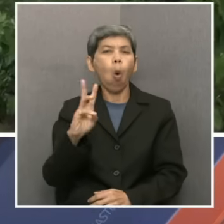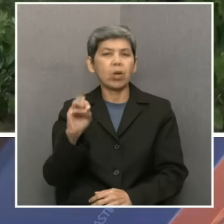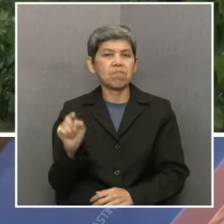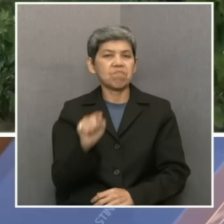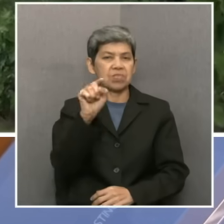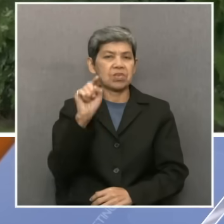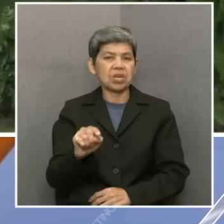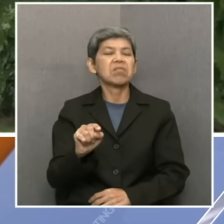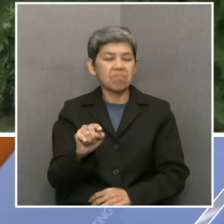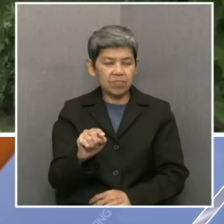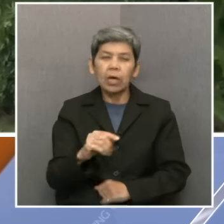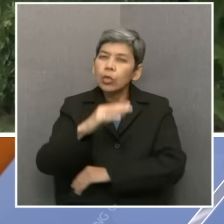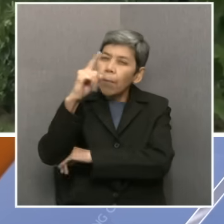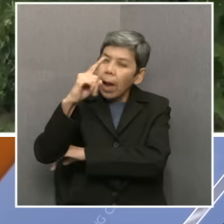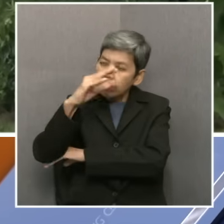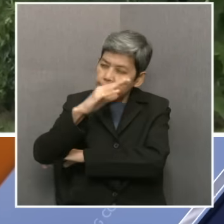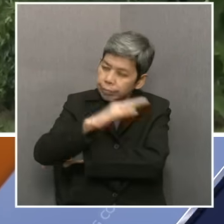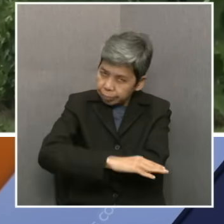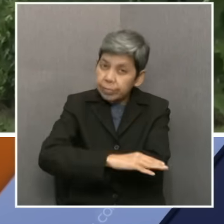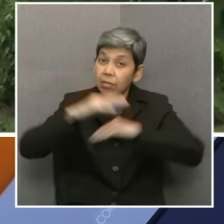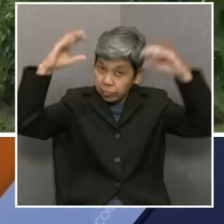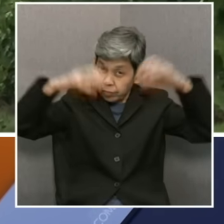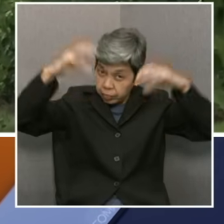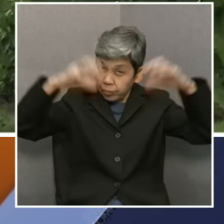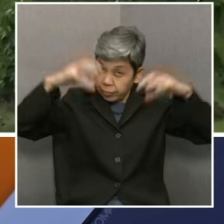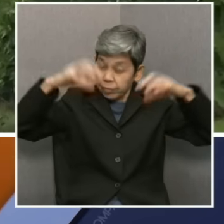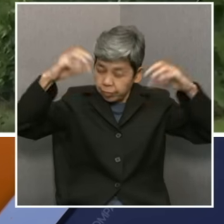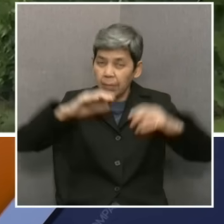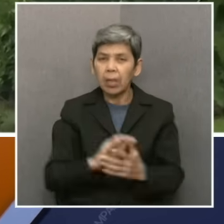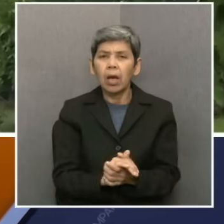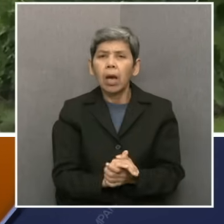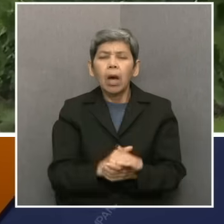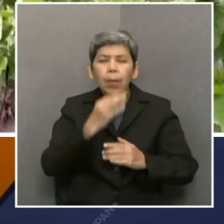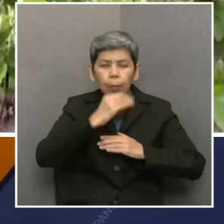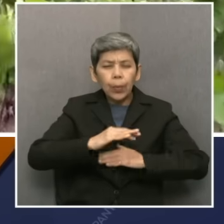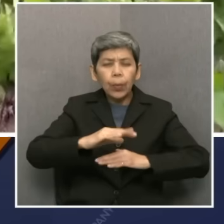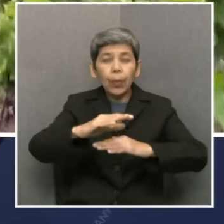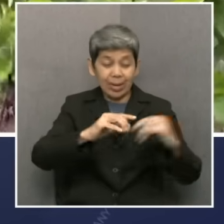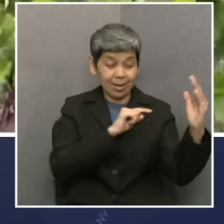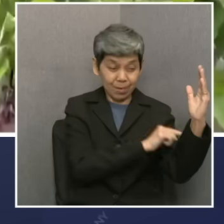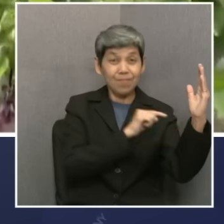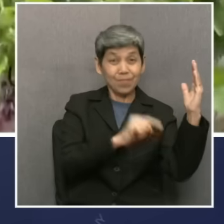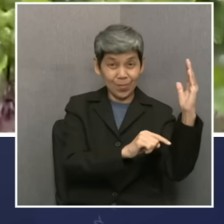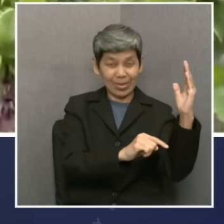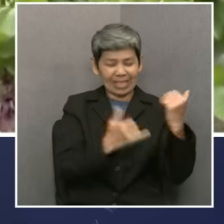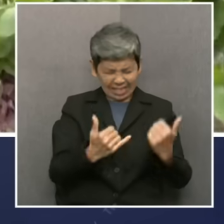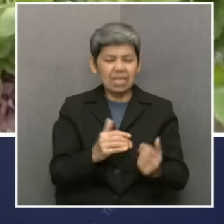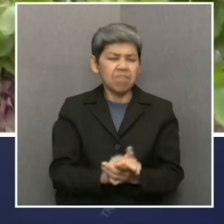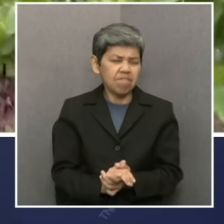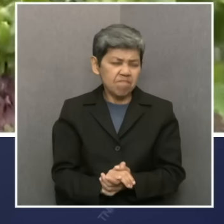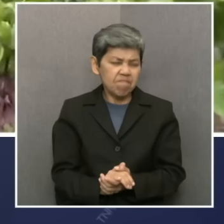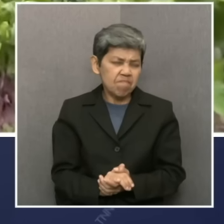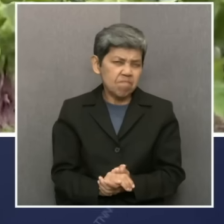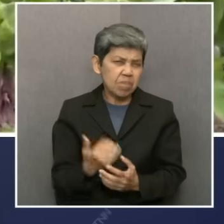ของพื้นที่ตั้งแต่ช่วงบ่ายไปจนถึงค่ำนะคะส่วนในพื้นที่ทั้งฝั่งทะเลอันดามันและอ่าวไทยตอนบนค่ะมีความเป็นไปได้